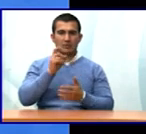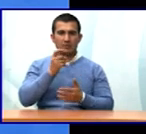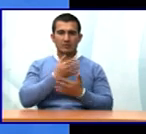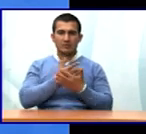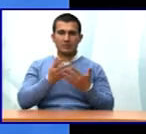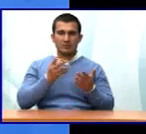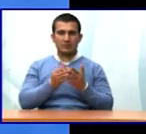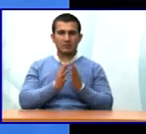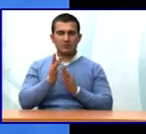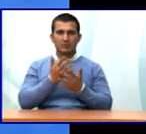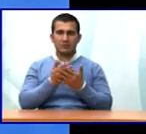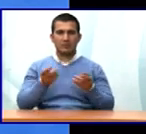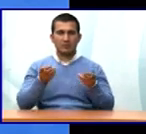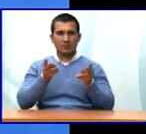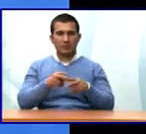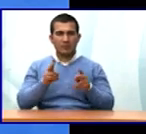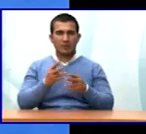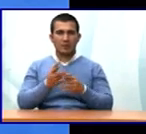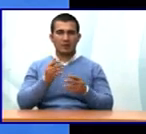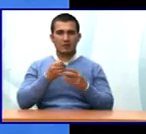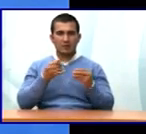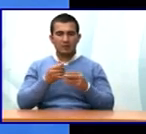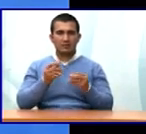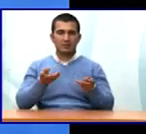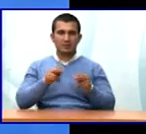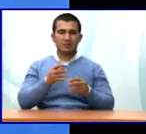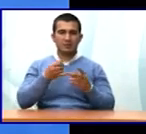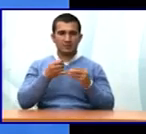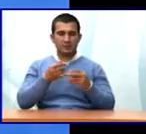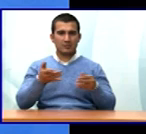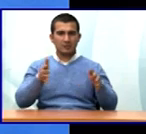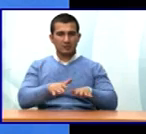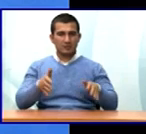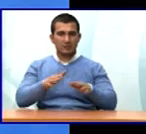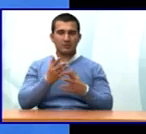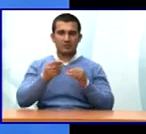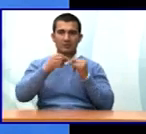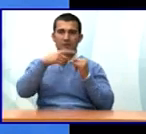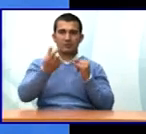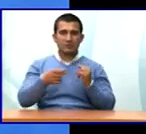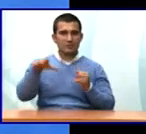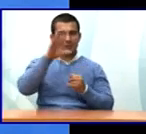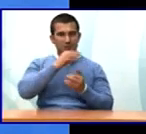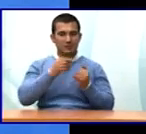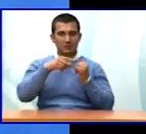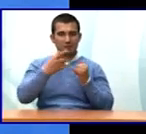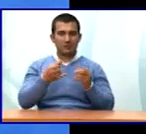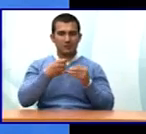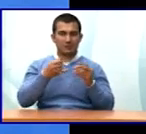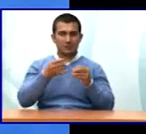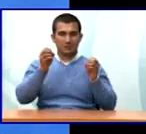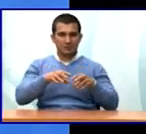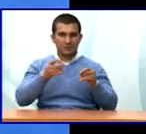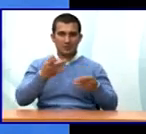chiqqan qoldiqlarni ko'mganimizda u ham yerga ozuqa bo'ladi. Bular tabiiy ya'ni